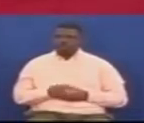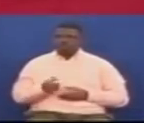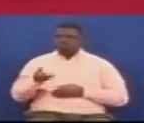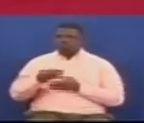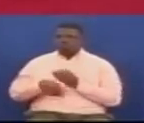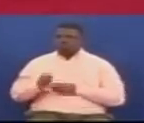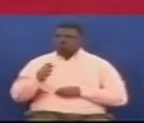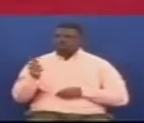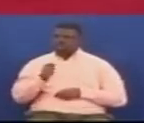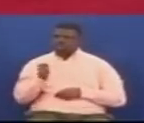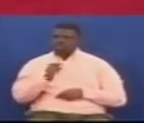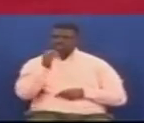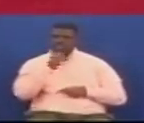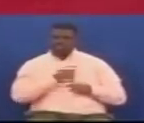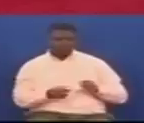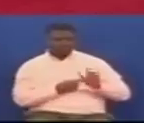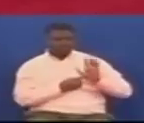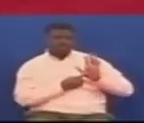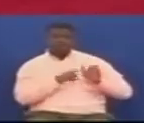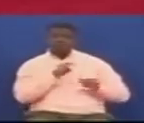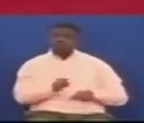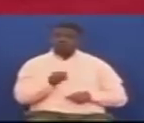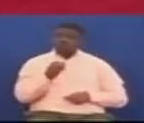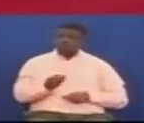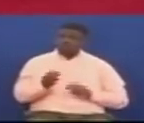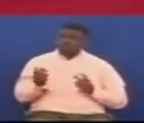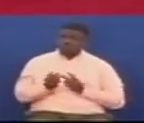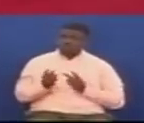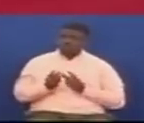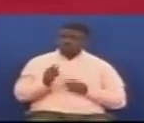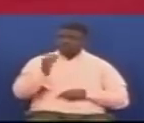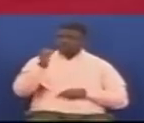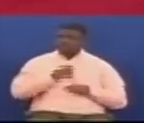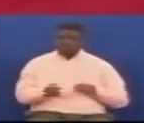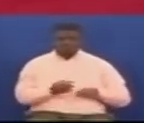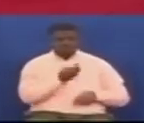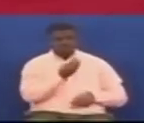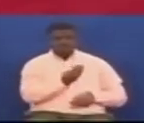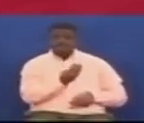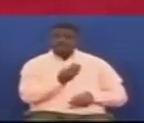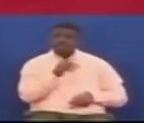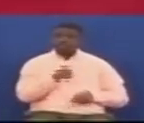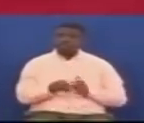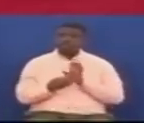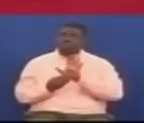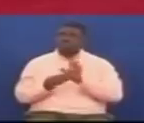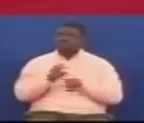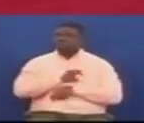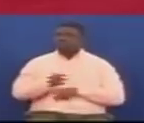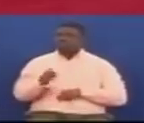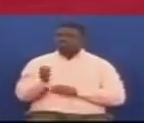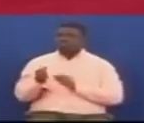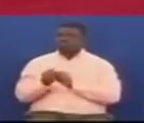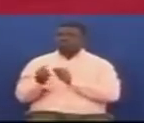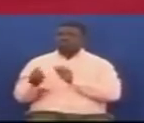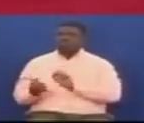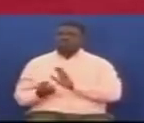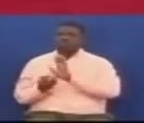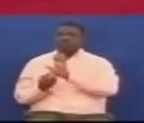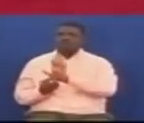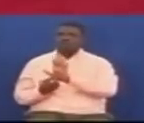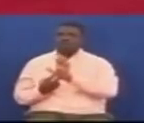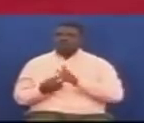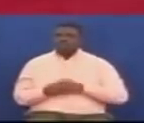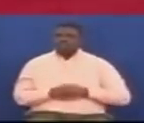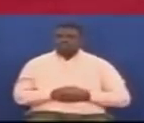kwa 6.3% ikilinganishwa na 4.9% mwaka 2017. Uchumi wa taifa.